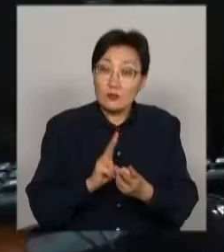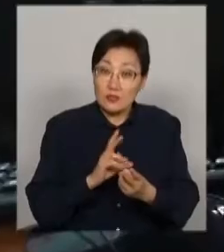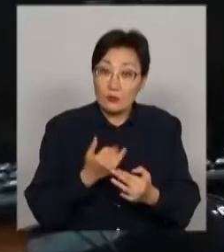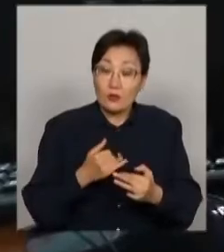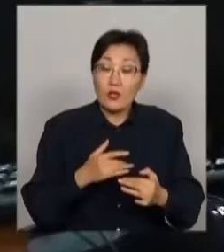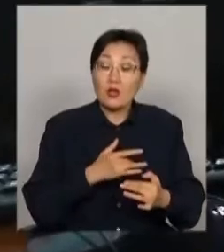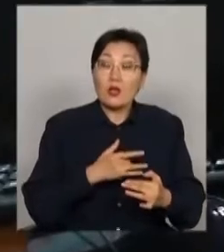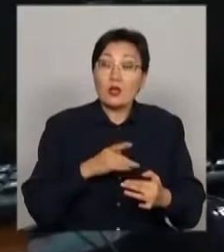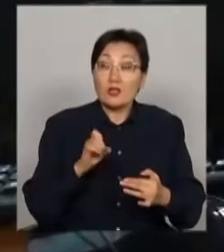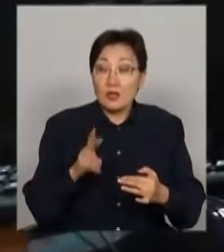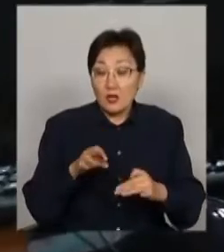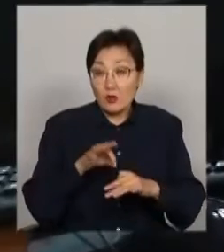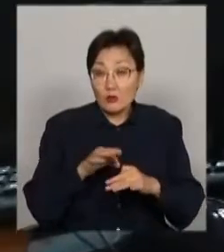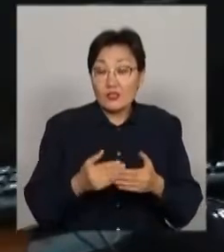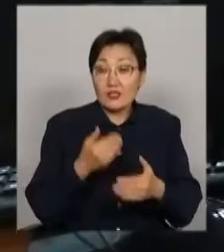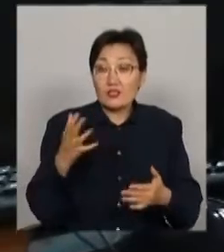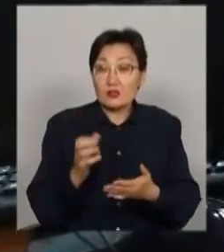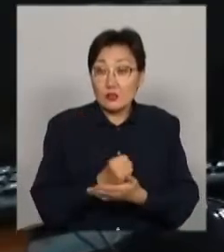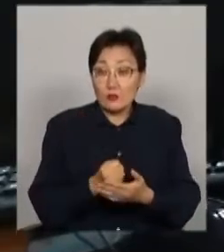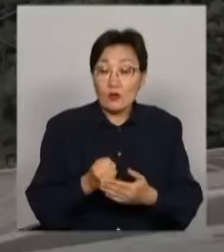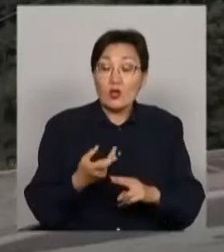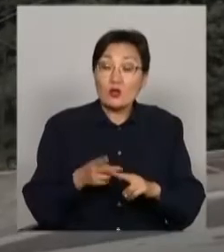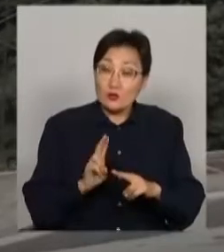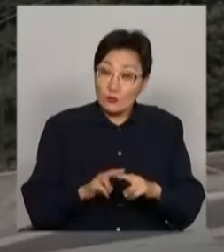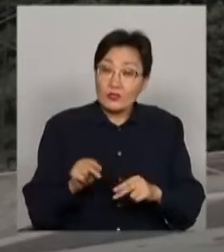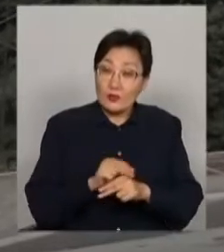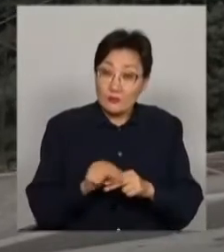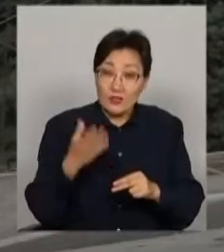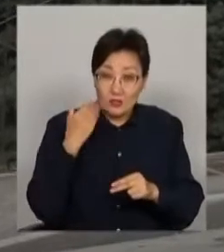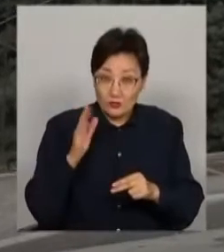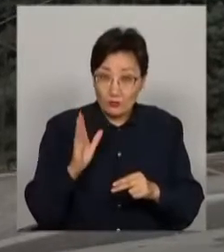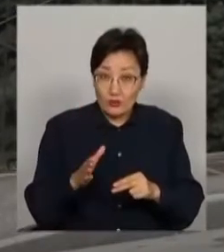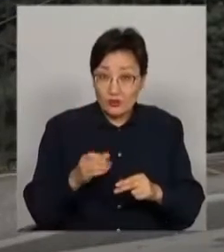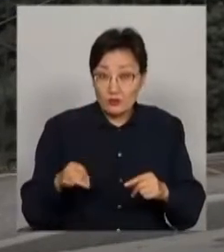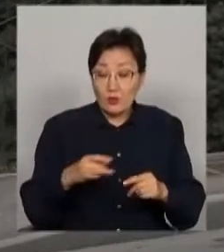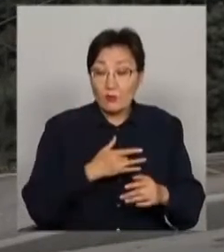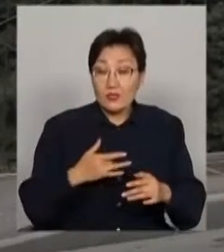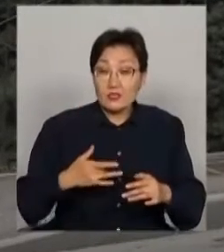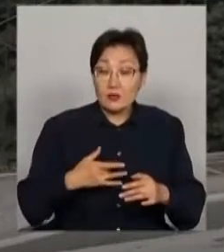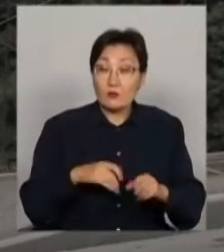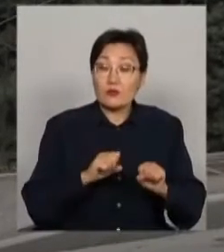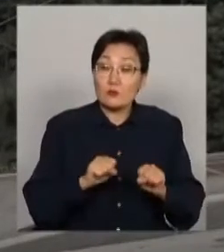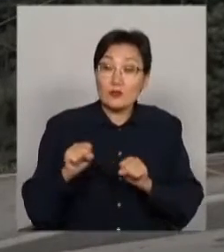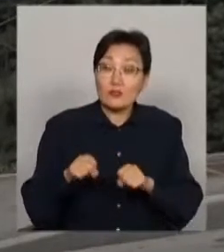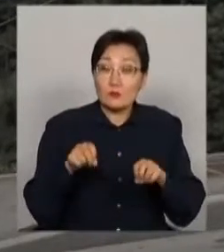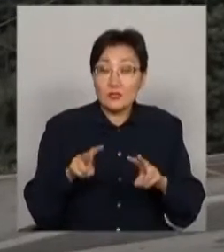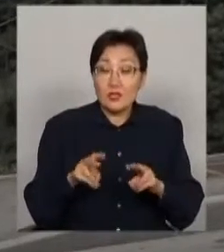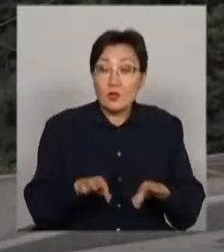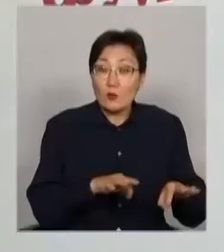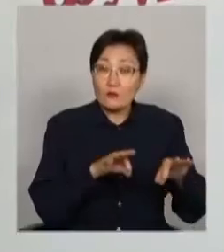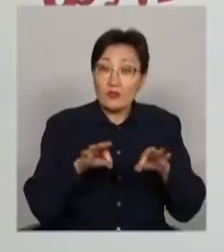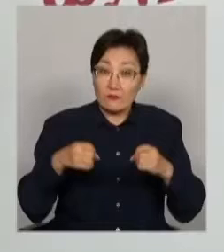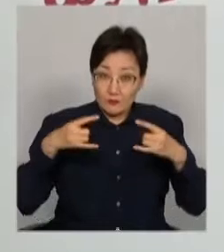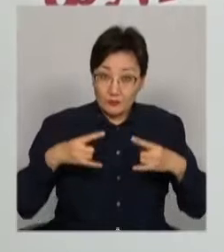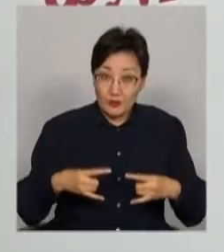обыр ауруы неғұрлым ерте анықталса, соғұрлым сауығу ықтималдылығы жоғары болады. Сондай-ақ туберкулездің алдын алу үшін арнайы жылжымалы